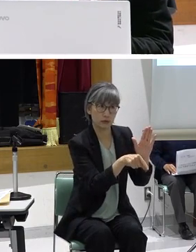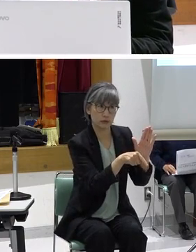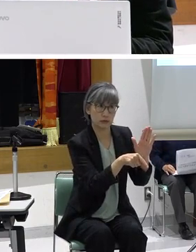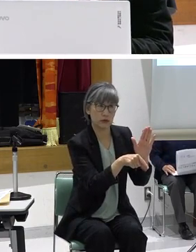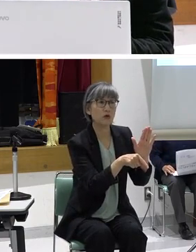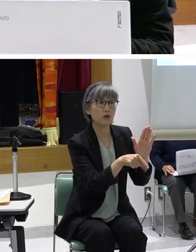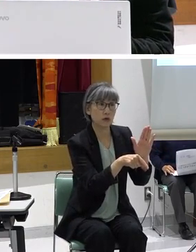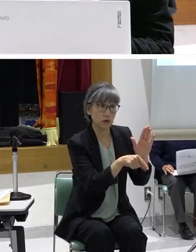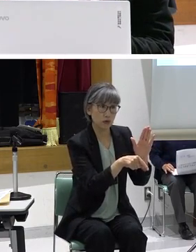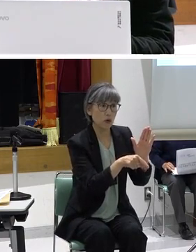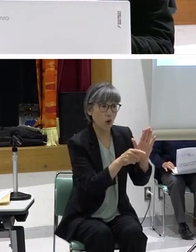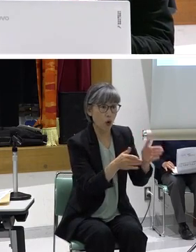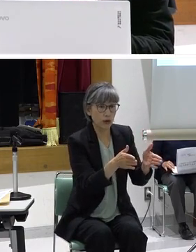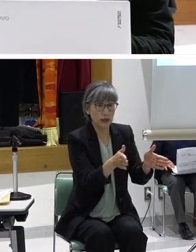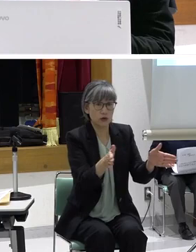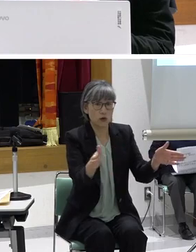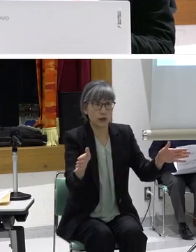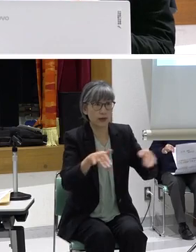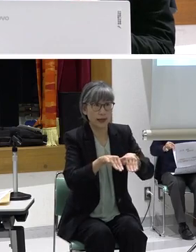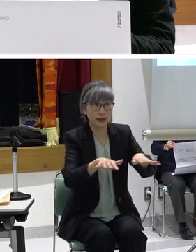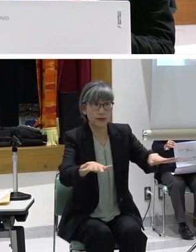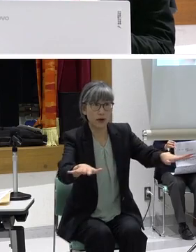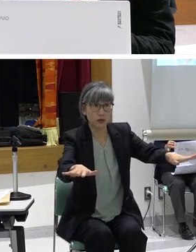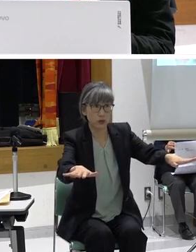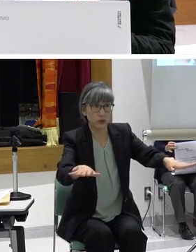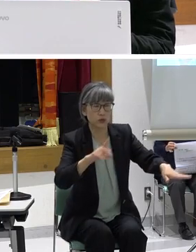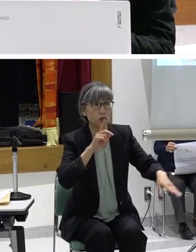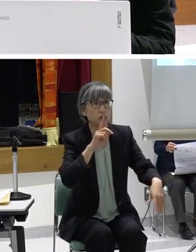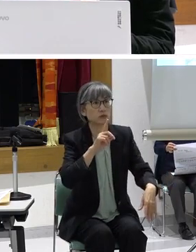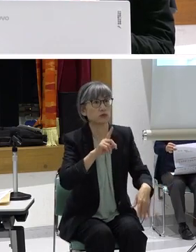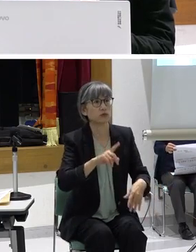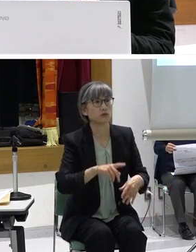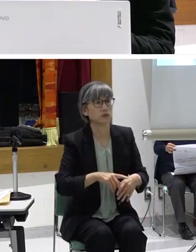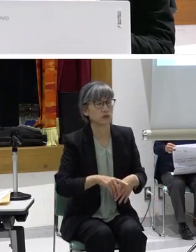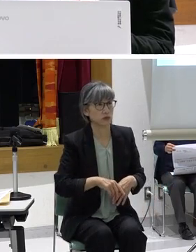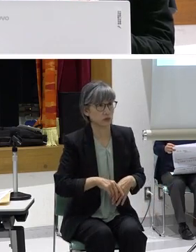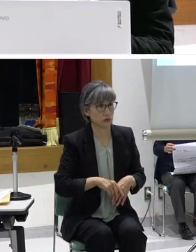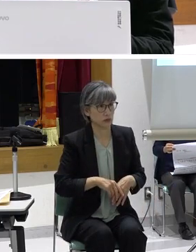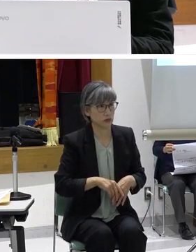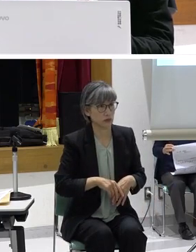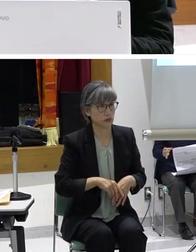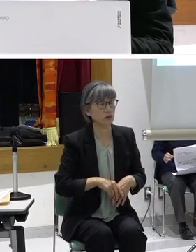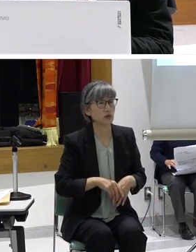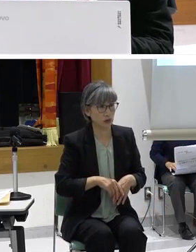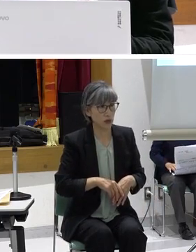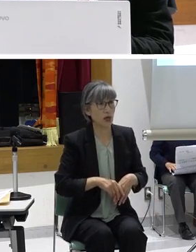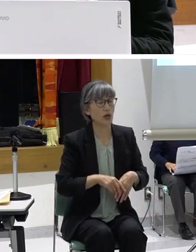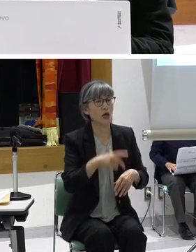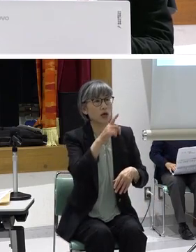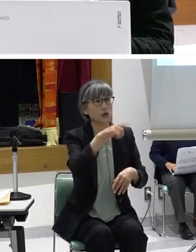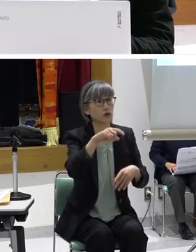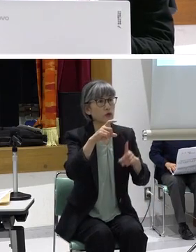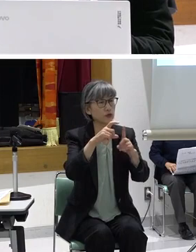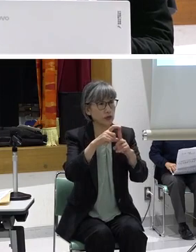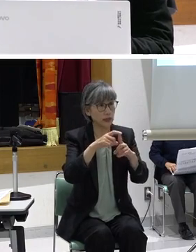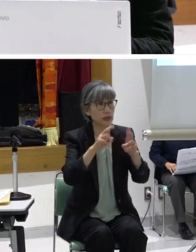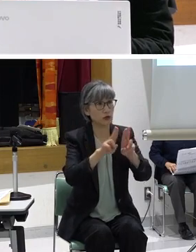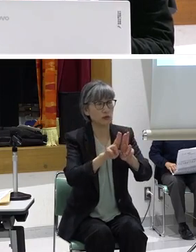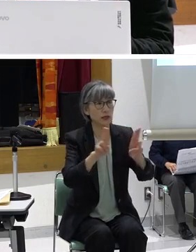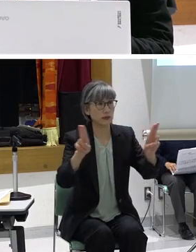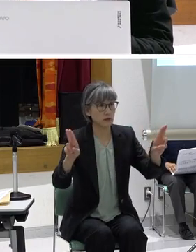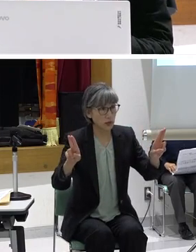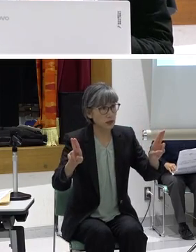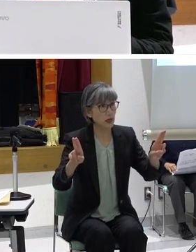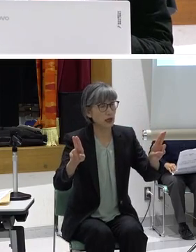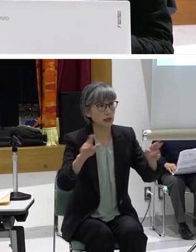を、広げていきましょう。で、さらにこの UD のまちづくりには情報